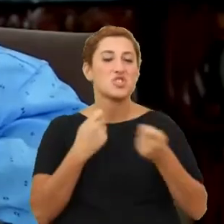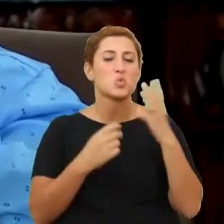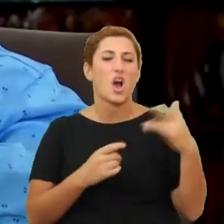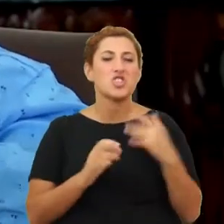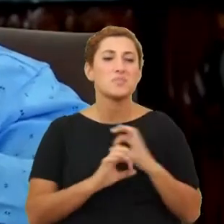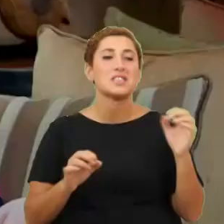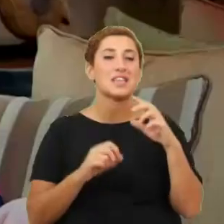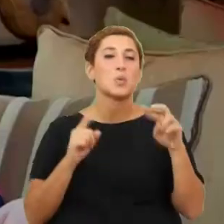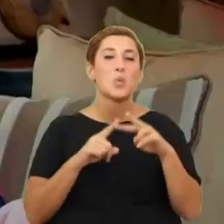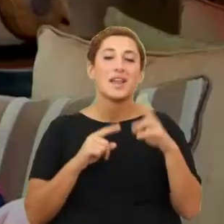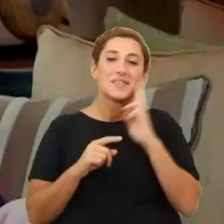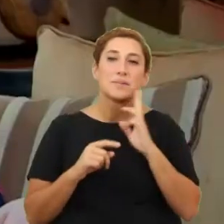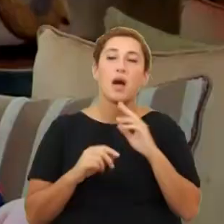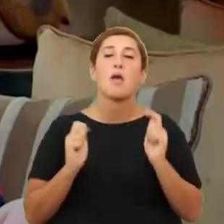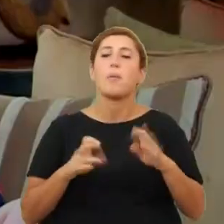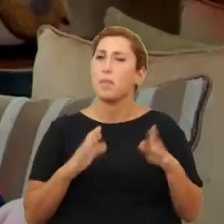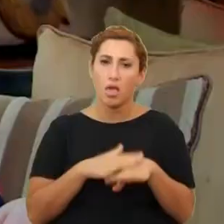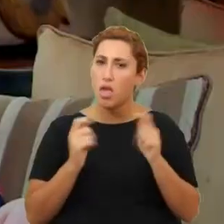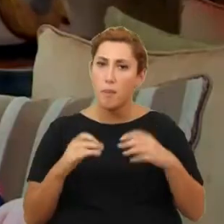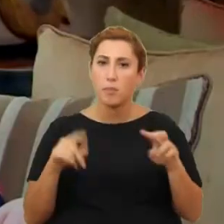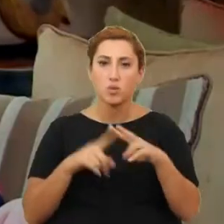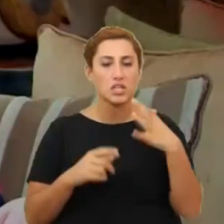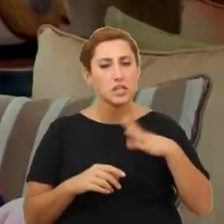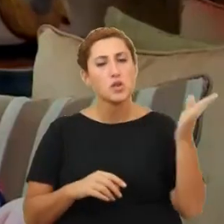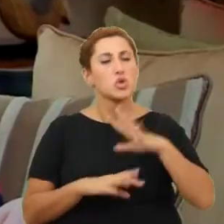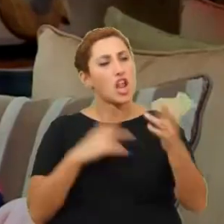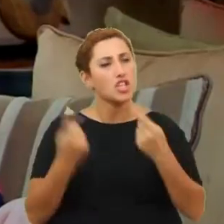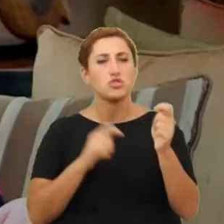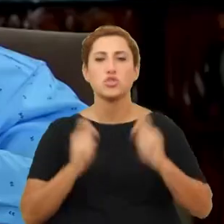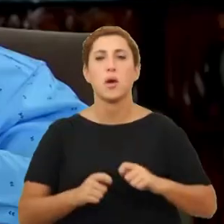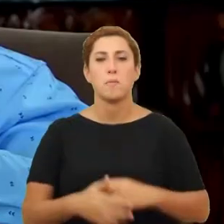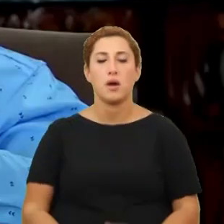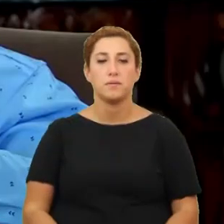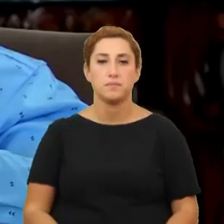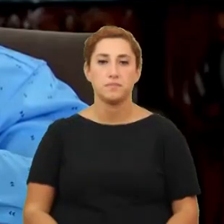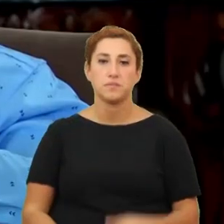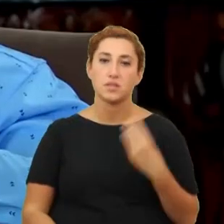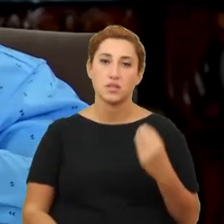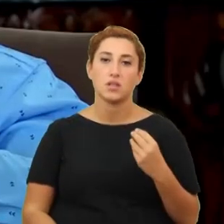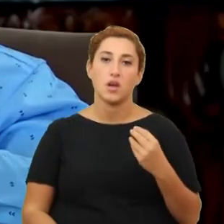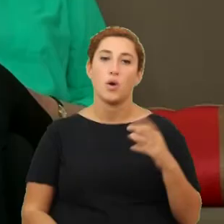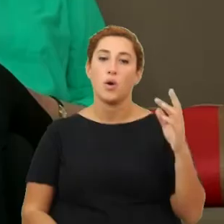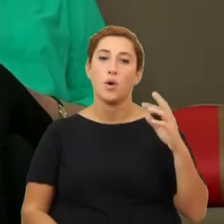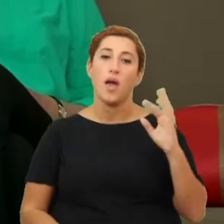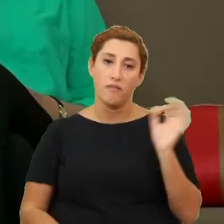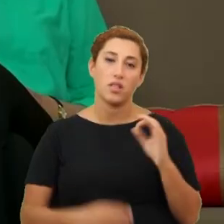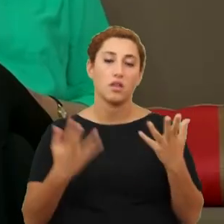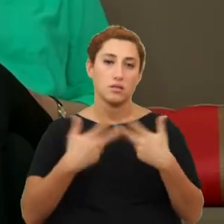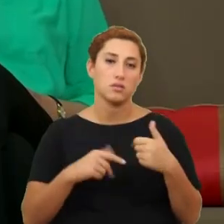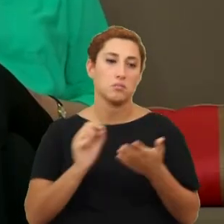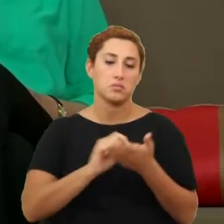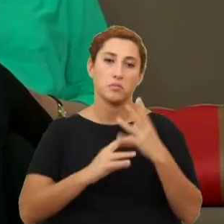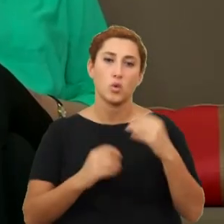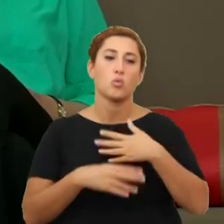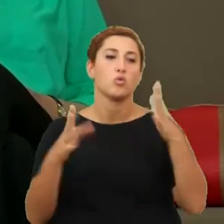Yani Nurhan yapamaz. Hayır yani niye yapamasın? Nurhan istedikten sonra her işi yapar. Tabii ya. Herif hesaptan kitaptan anlayın. Koca